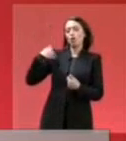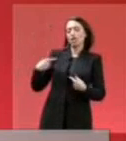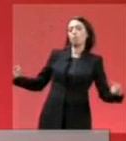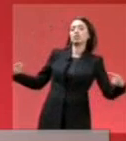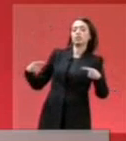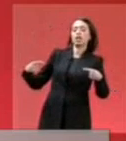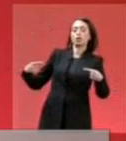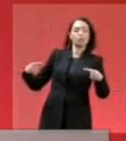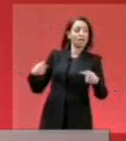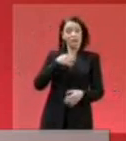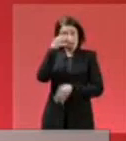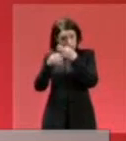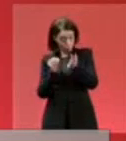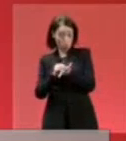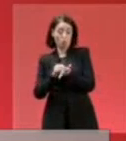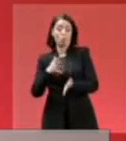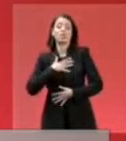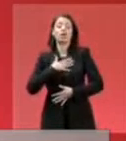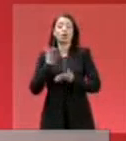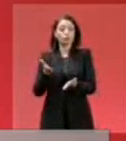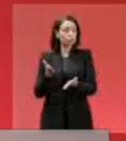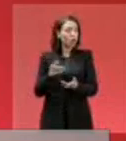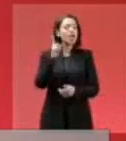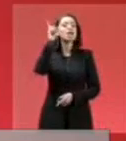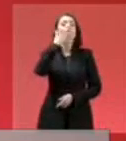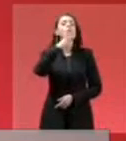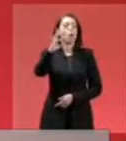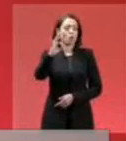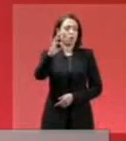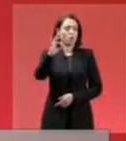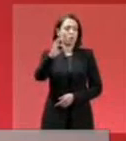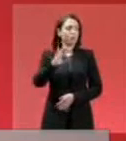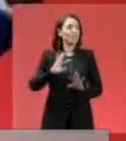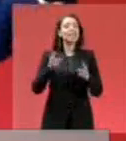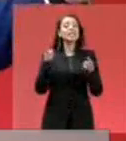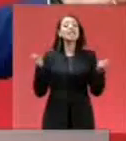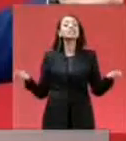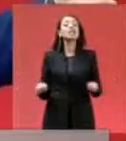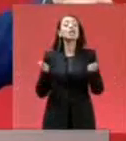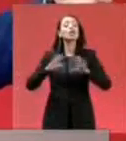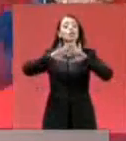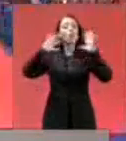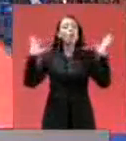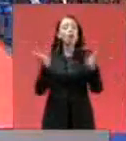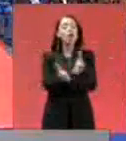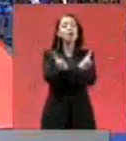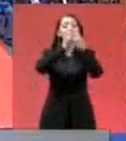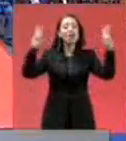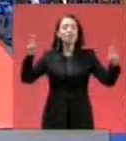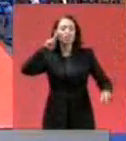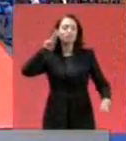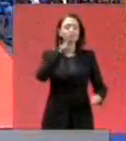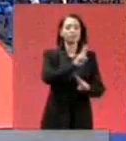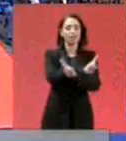αντίπαλοι. Και να τον ευχαριστήσω για έναν και μοναδικό λόγο. Γιατί έτσι γίνονται όλα καθαρά και